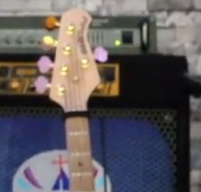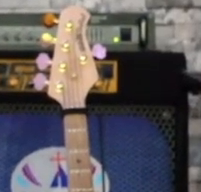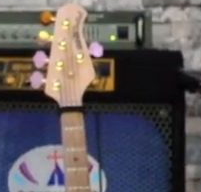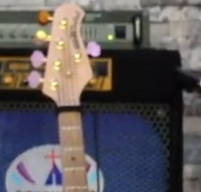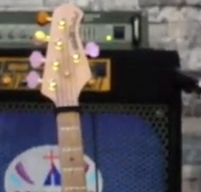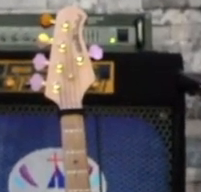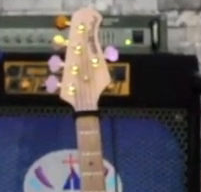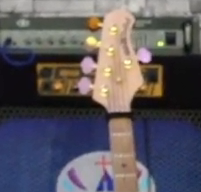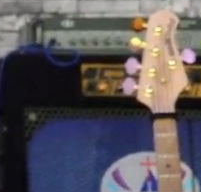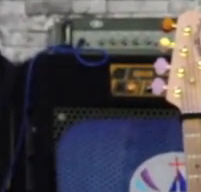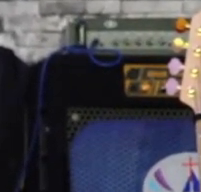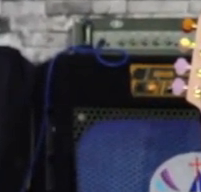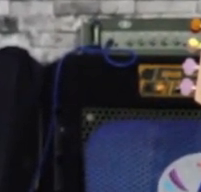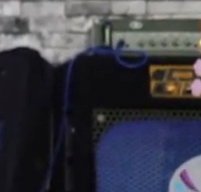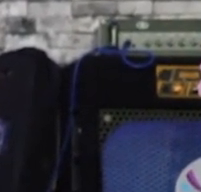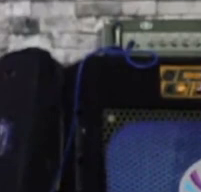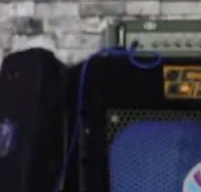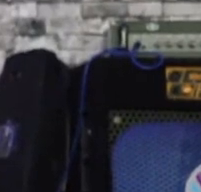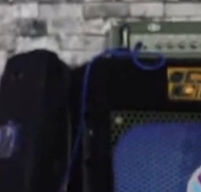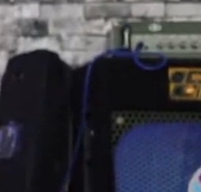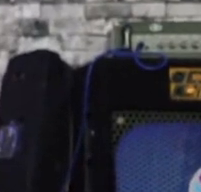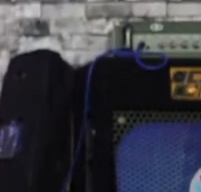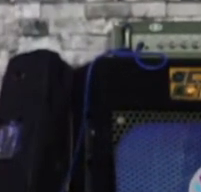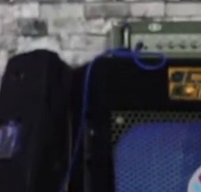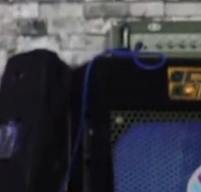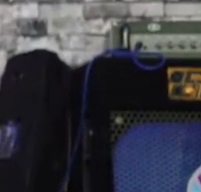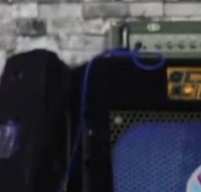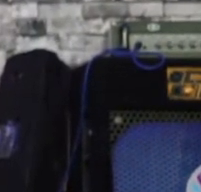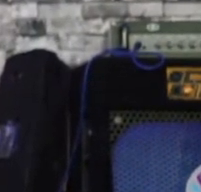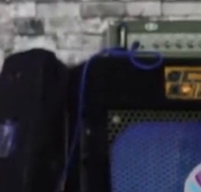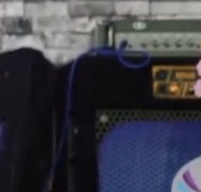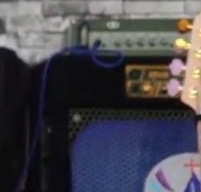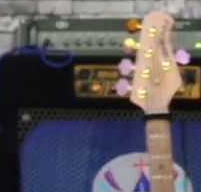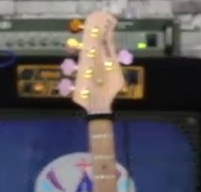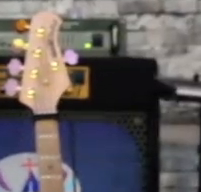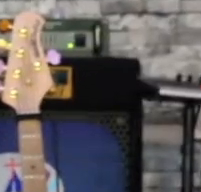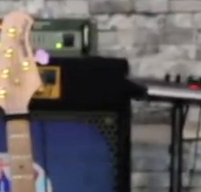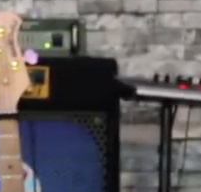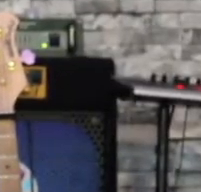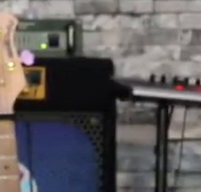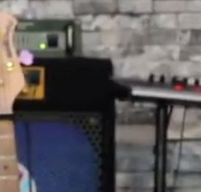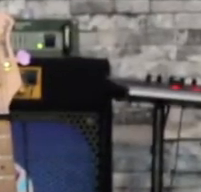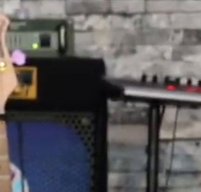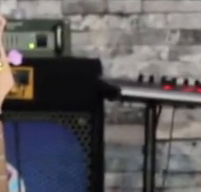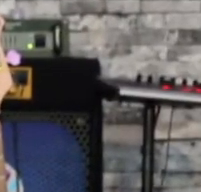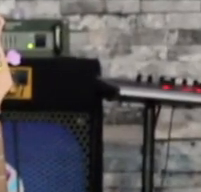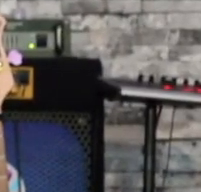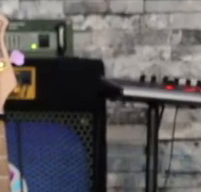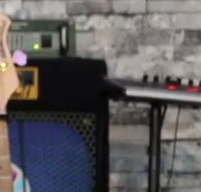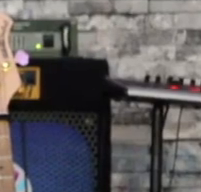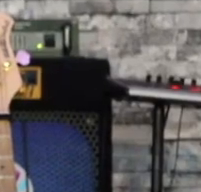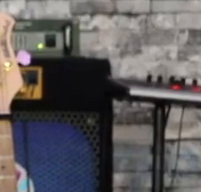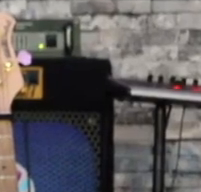waligombana kidogo. I was somewhere where people were quarreling. Kwa sababu alisalimia watu watatu. Akakosa kusalimia wanne. He did not greet the fourth person.